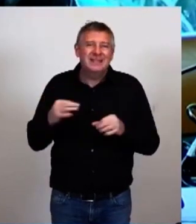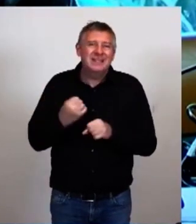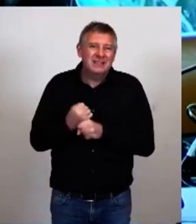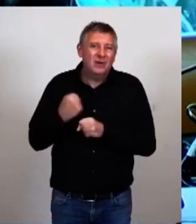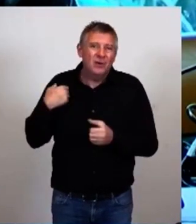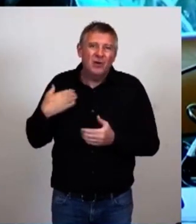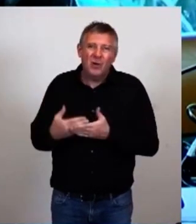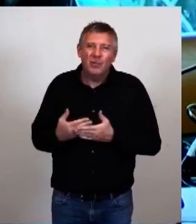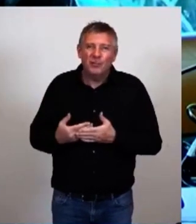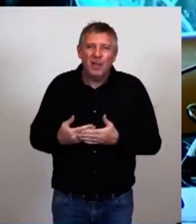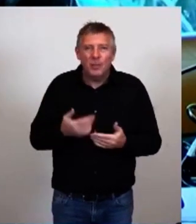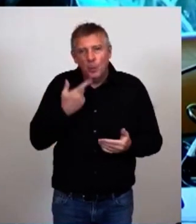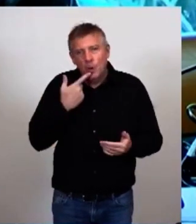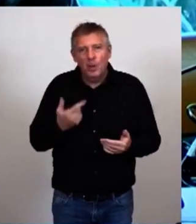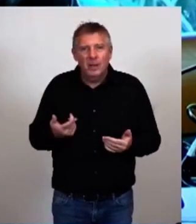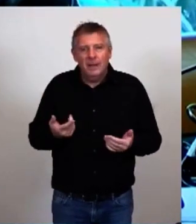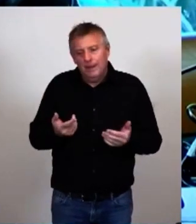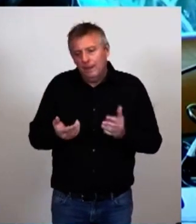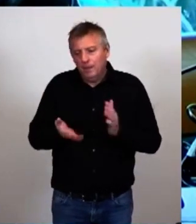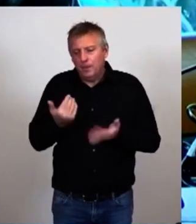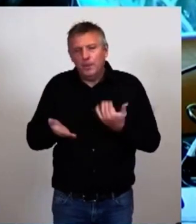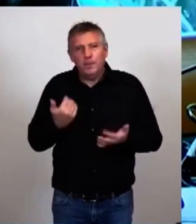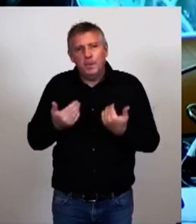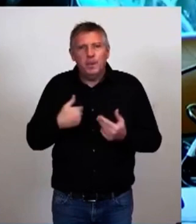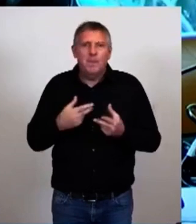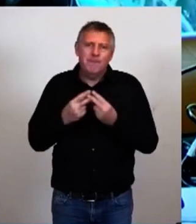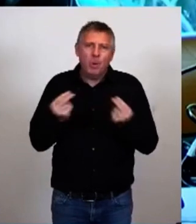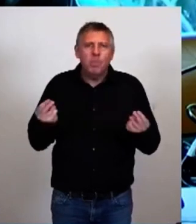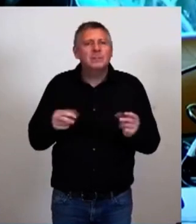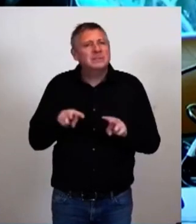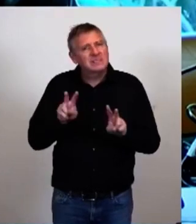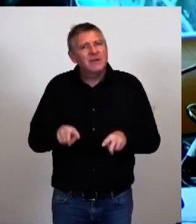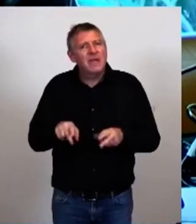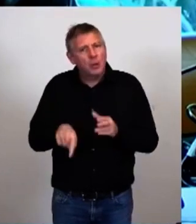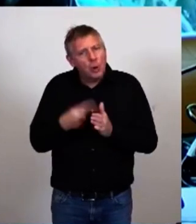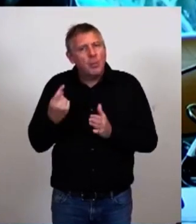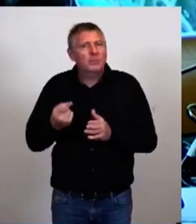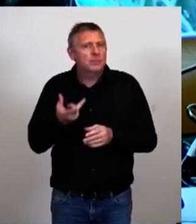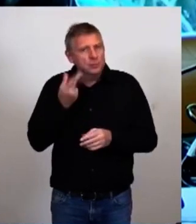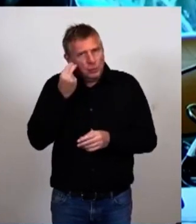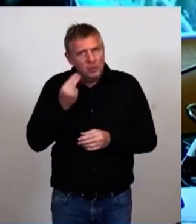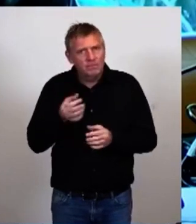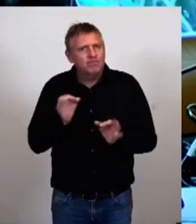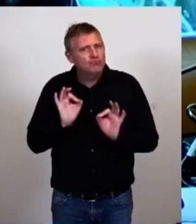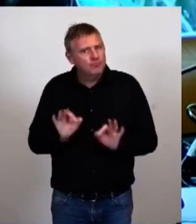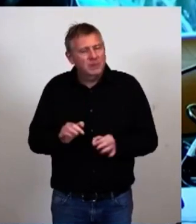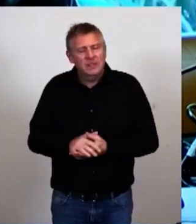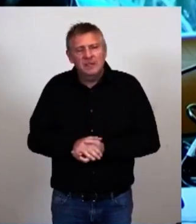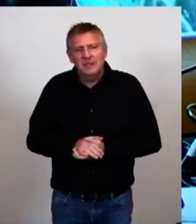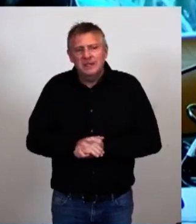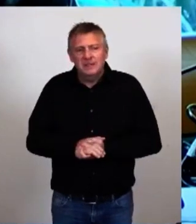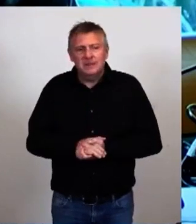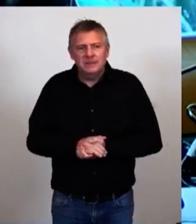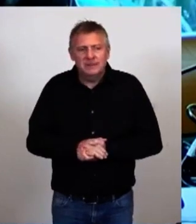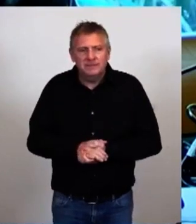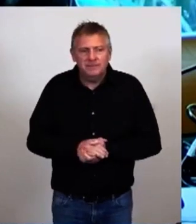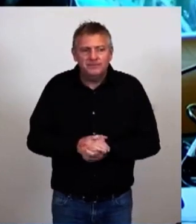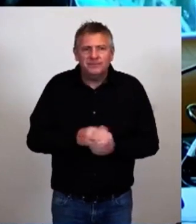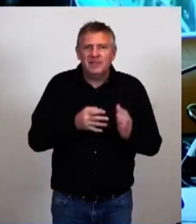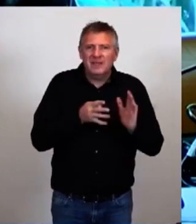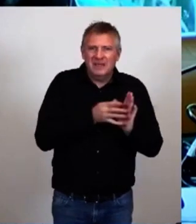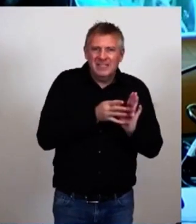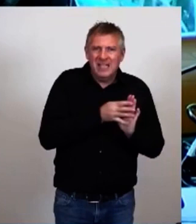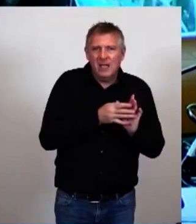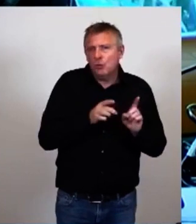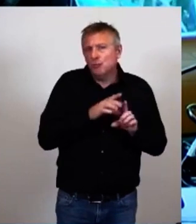était peut-être attendu. Dont acte. Je note cependant que vous reprenez en grande majorité les critères qui sont déjà en place, avec des scorings qui